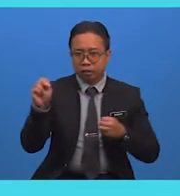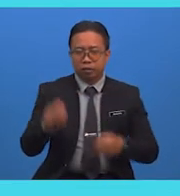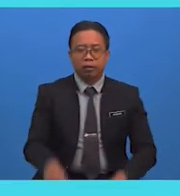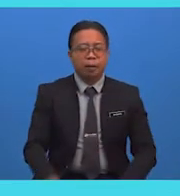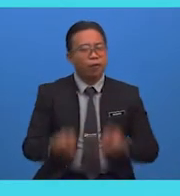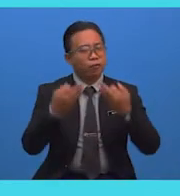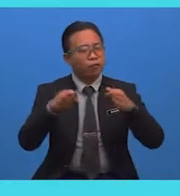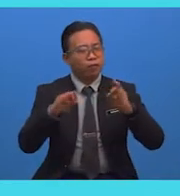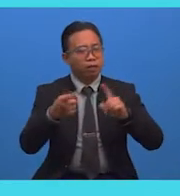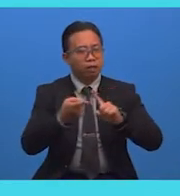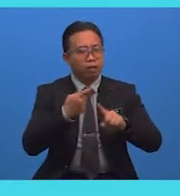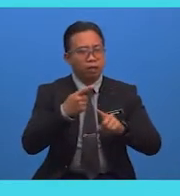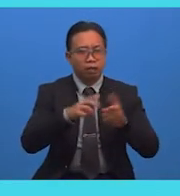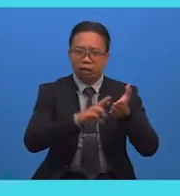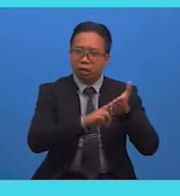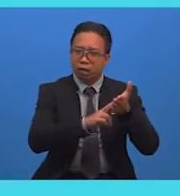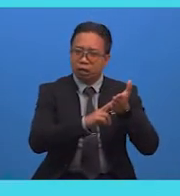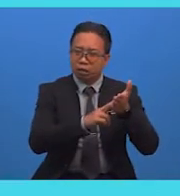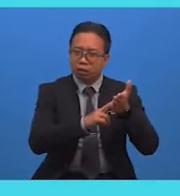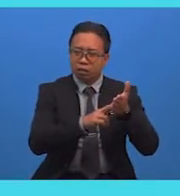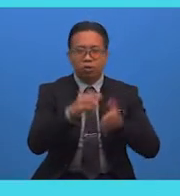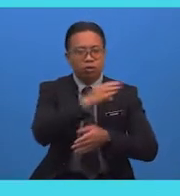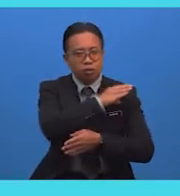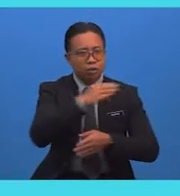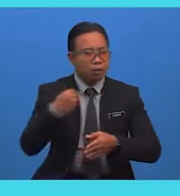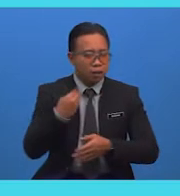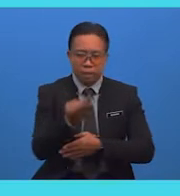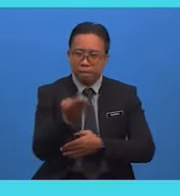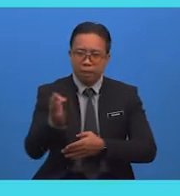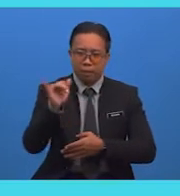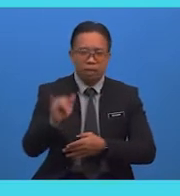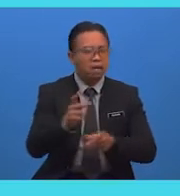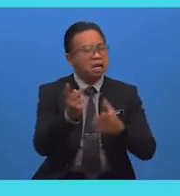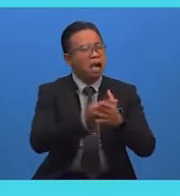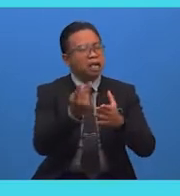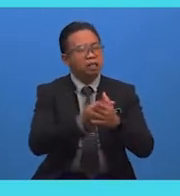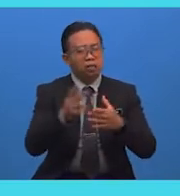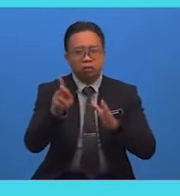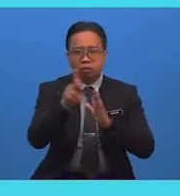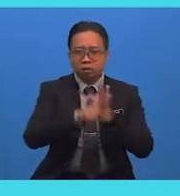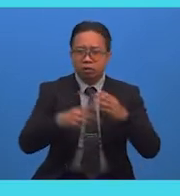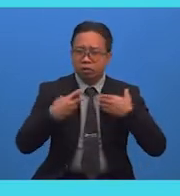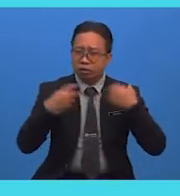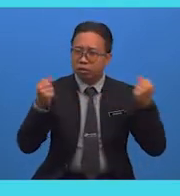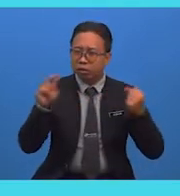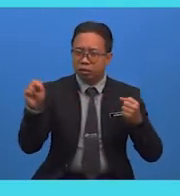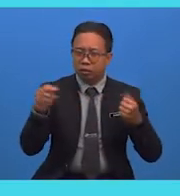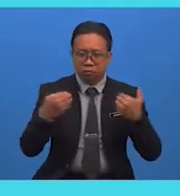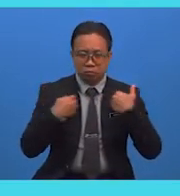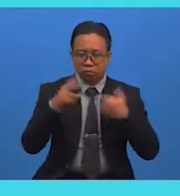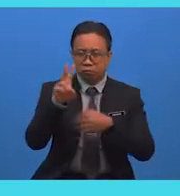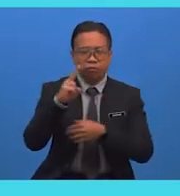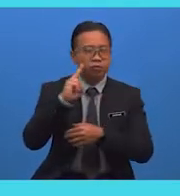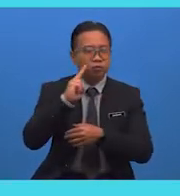ini bebas daripada racun dan perkara yang menjejaskan kesihatan seperti pengambilan